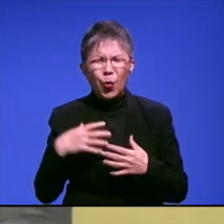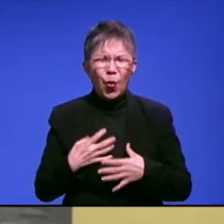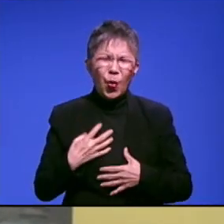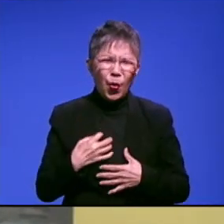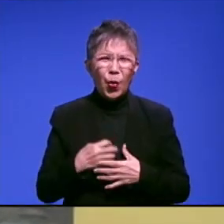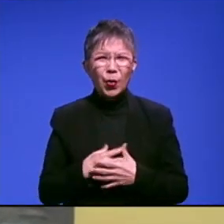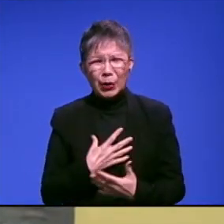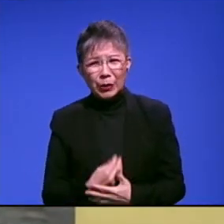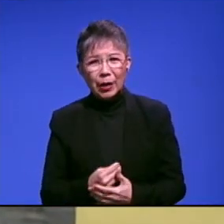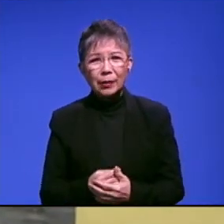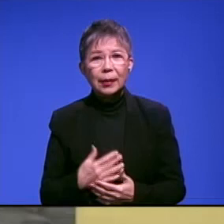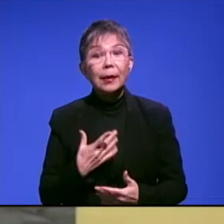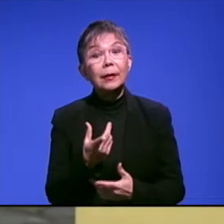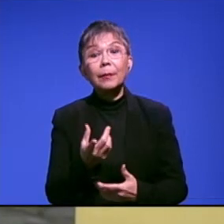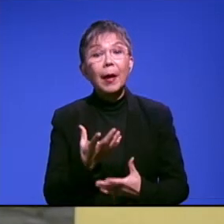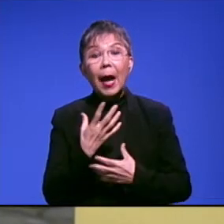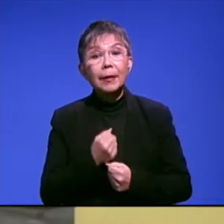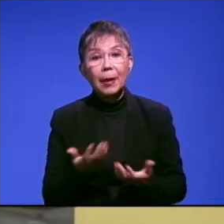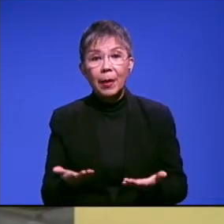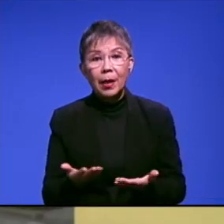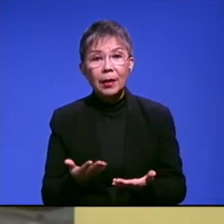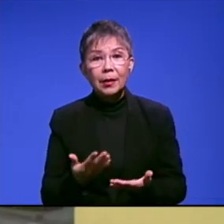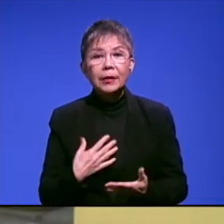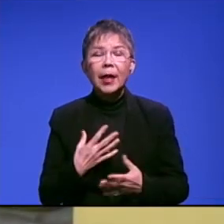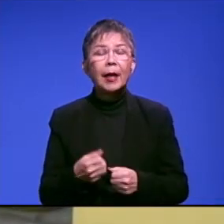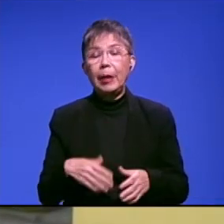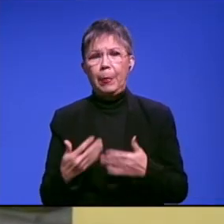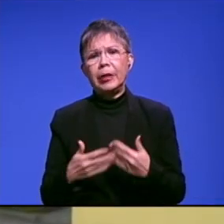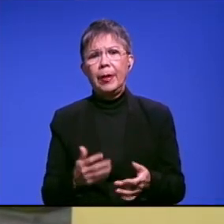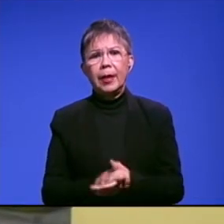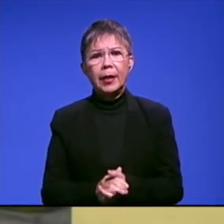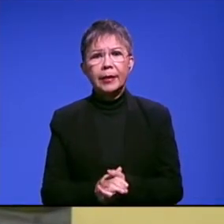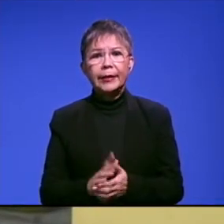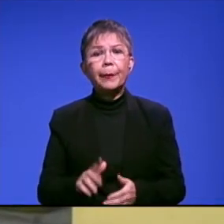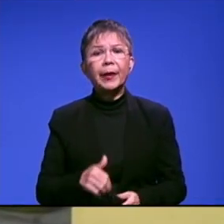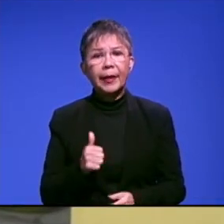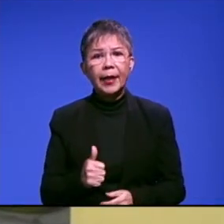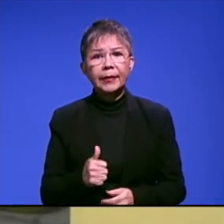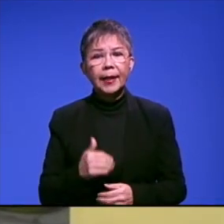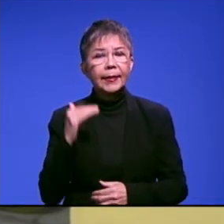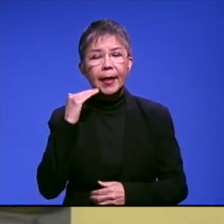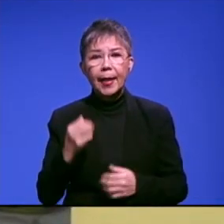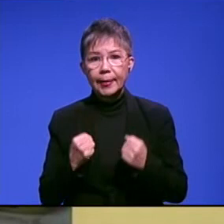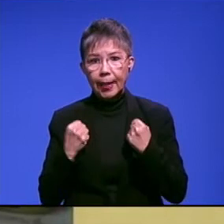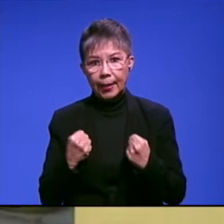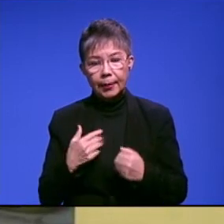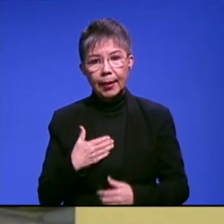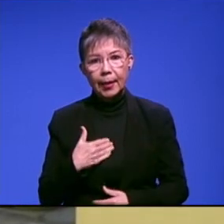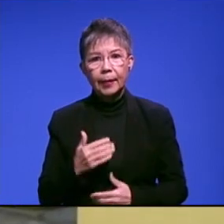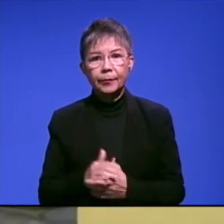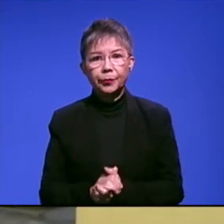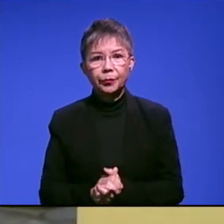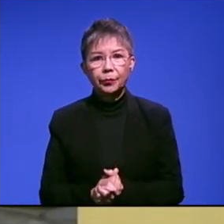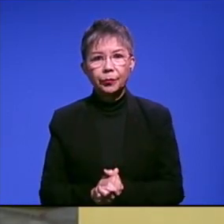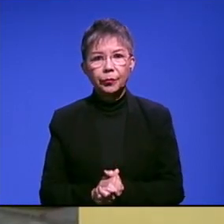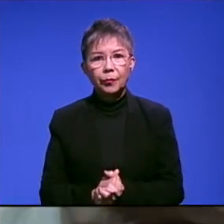Iya. Kalau harapannya sendiri seperti apa? Ya, saya mah biasa-biasa aja, yang penting saya jaga kesehatan aja. Oh gitu, berarti nggak